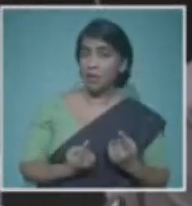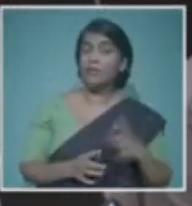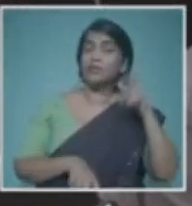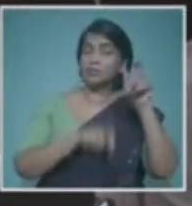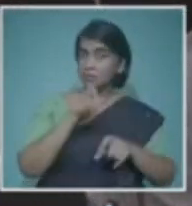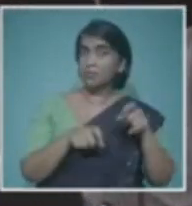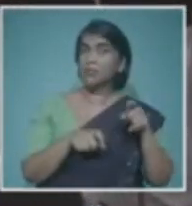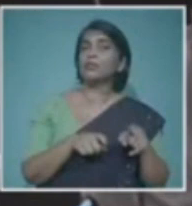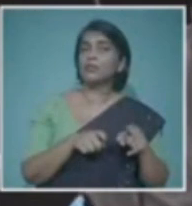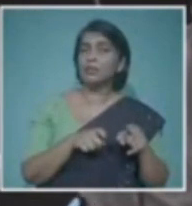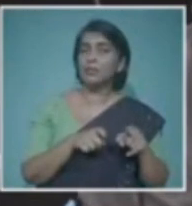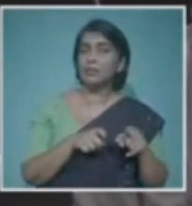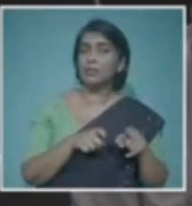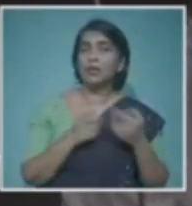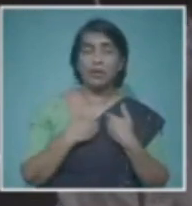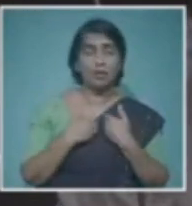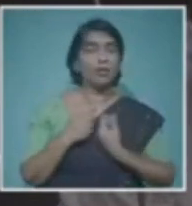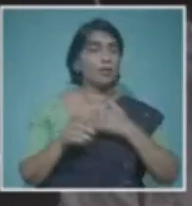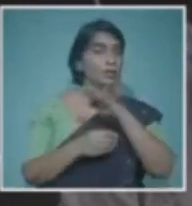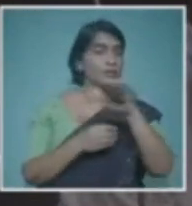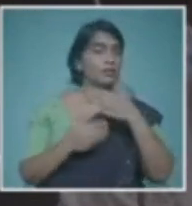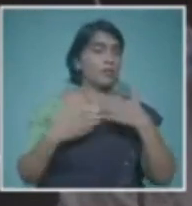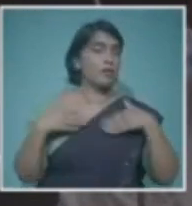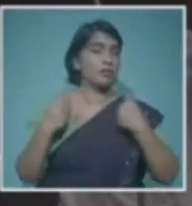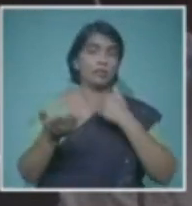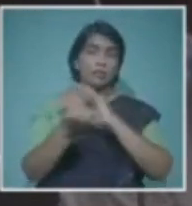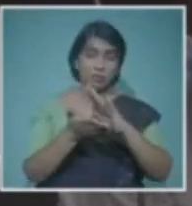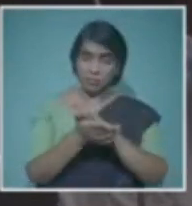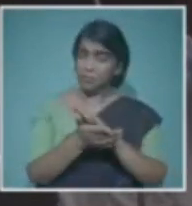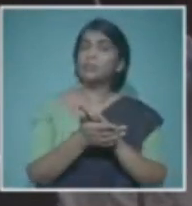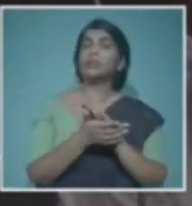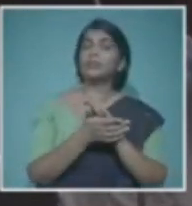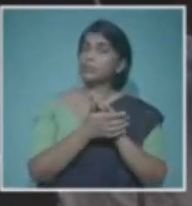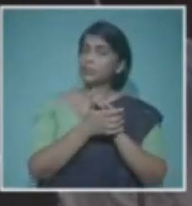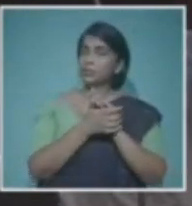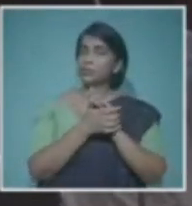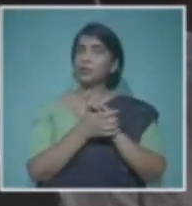අවශ්‍යතා තියෙන කණ්ඩායම් වලට අපේ තියෙන ප්‍රජා සෞඛ්‍ය සේවාවත්